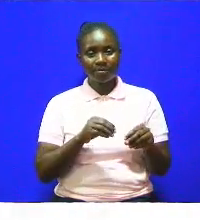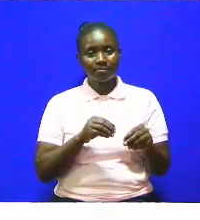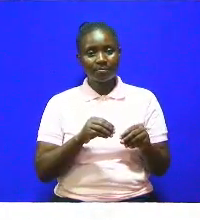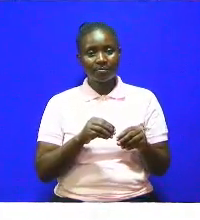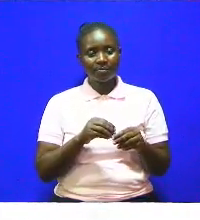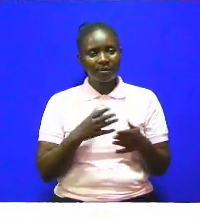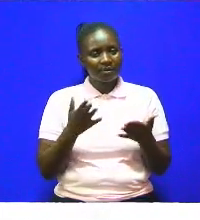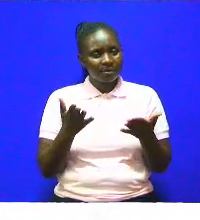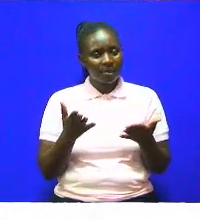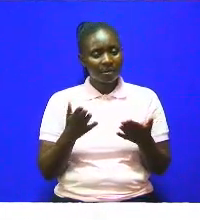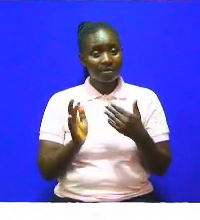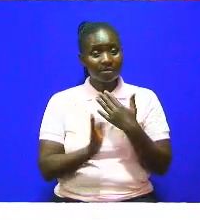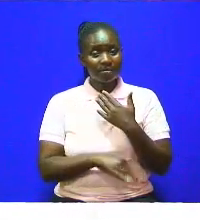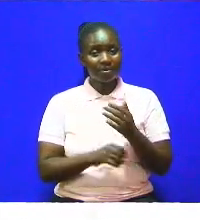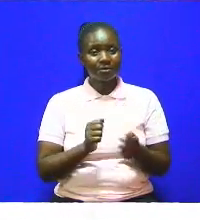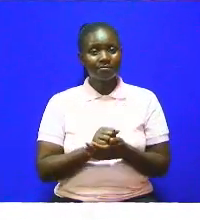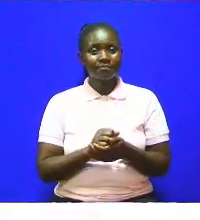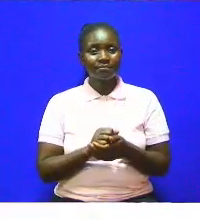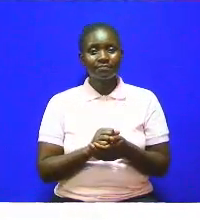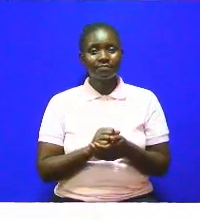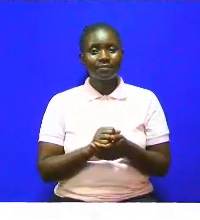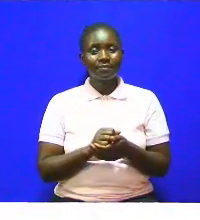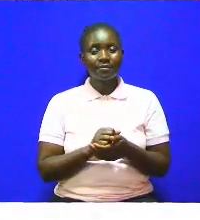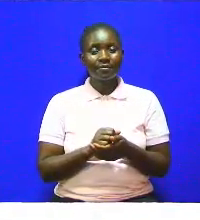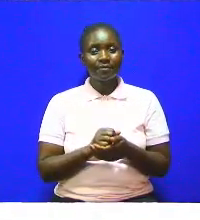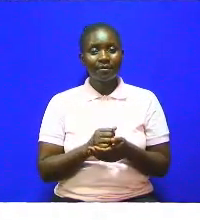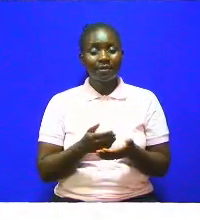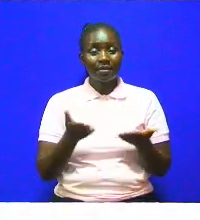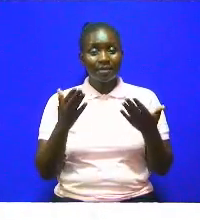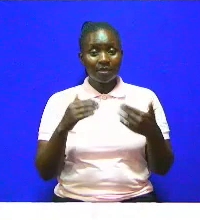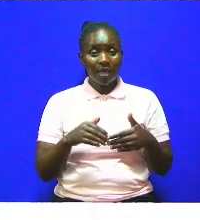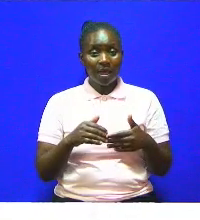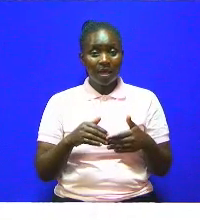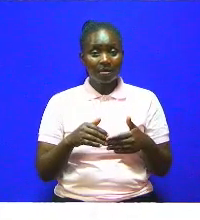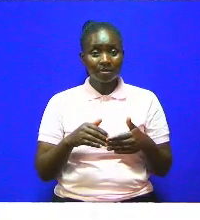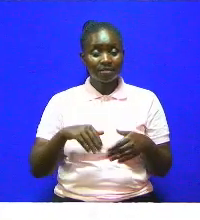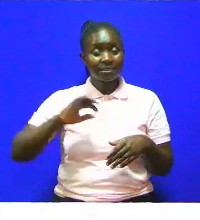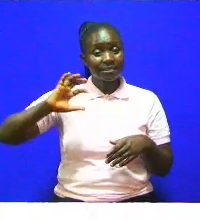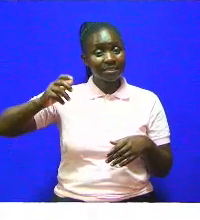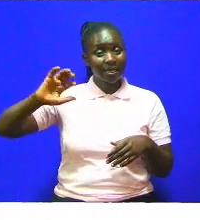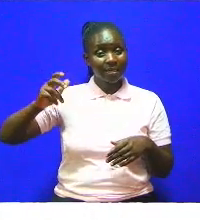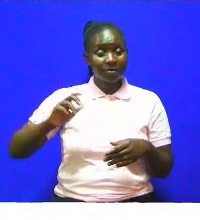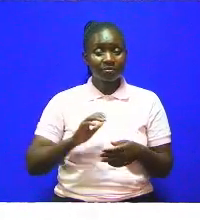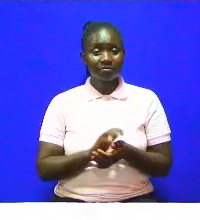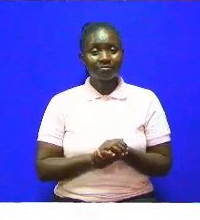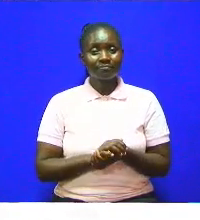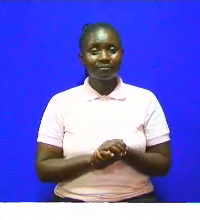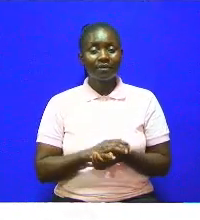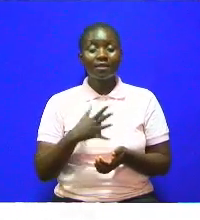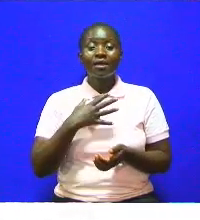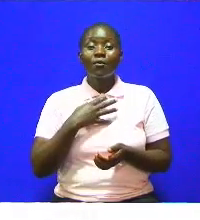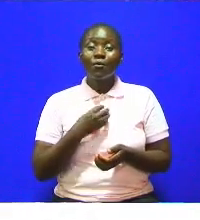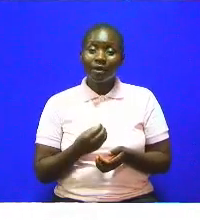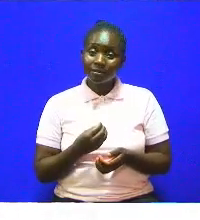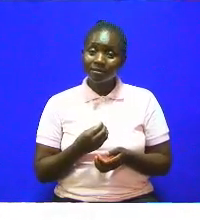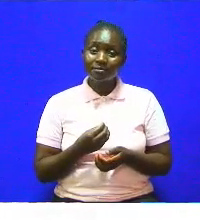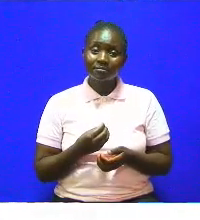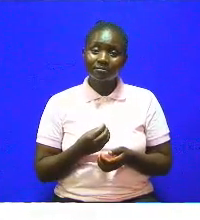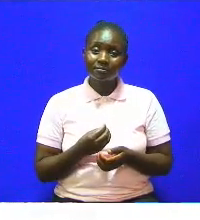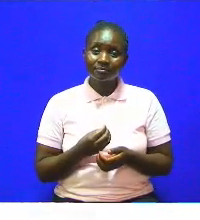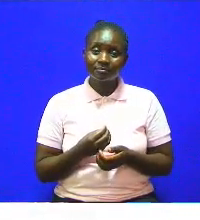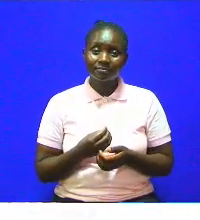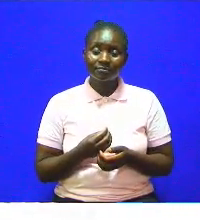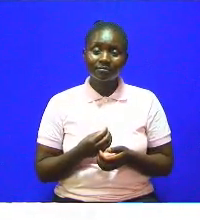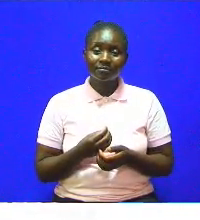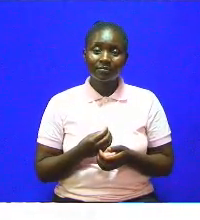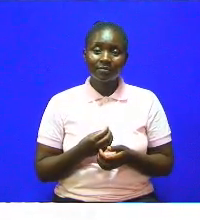ya bere reject asa kiwanya wakira reject ngani tawuni mito asa kitoka bere kutipe ngani tawuni mito tota etaba ti in speed